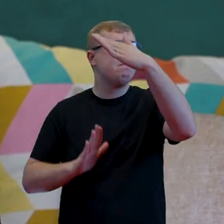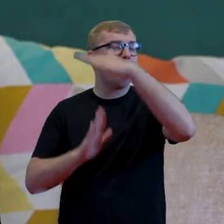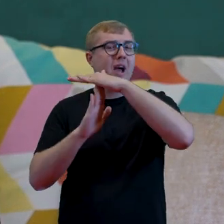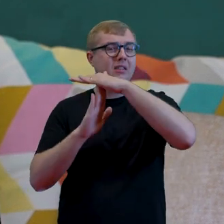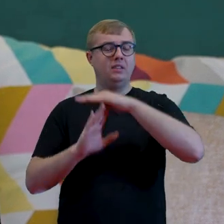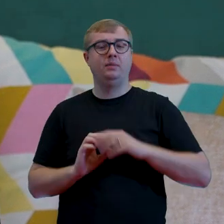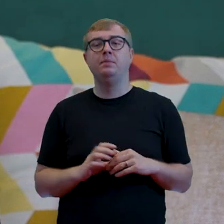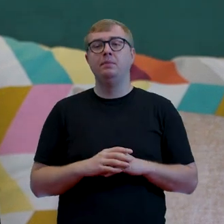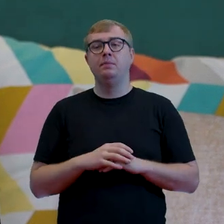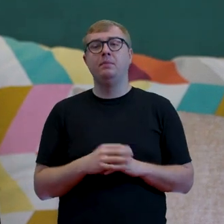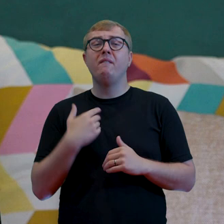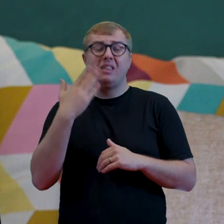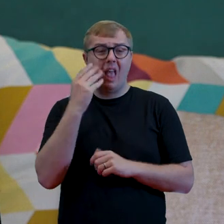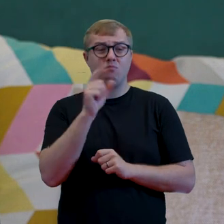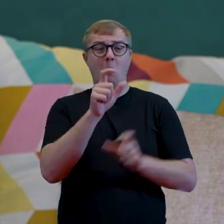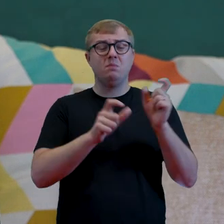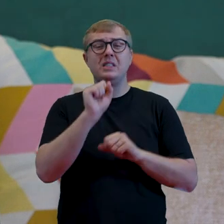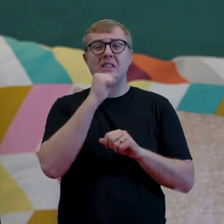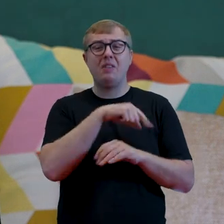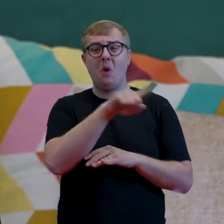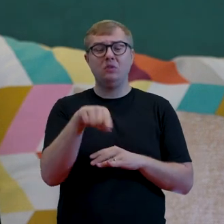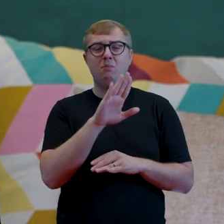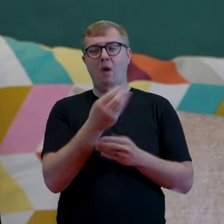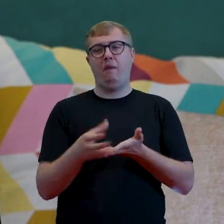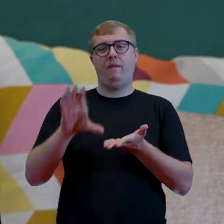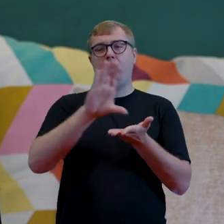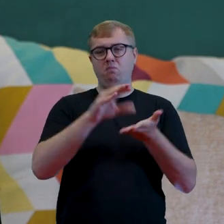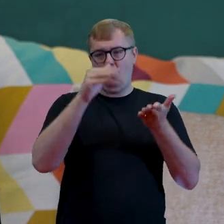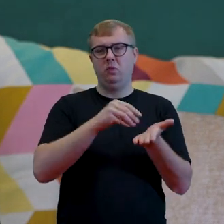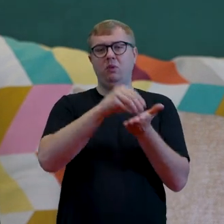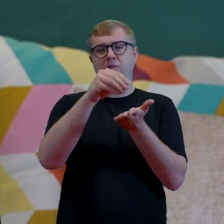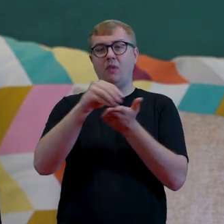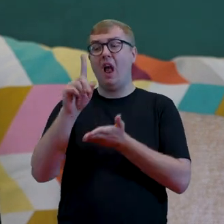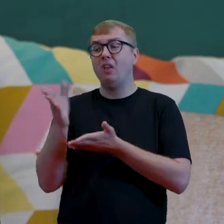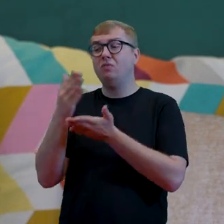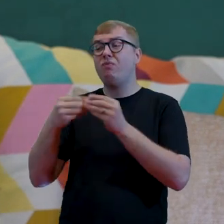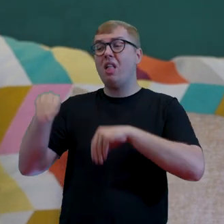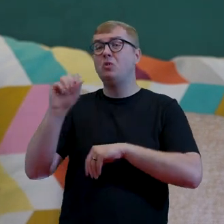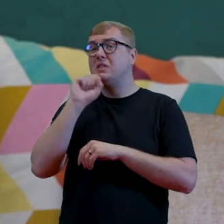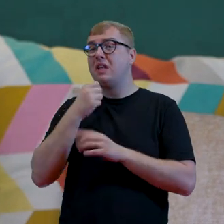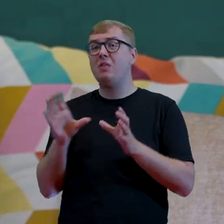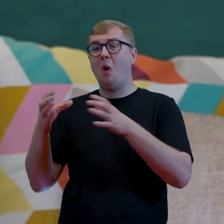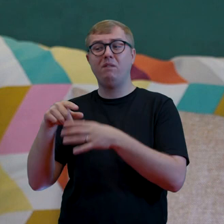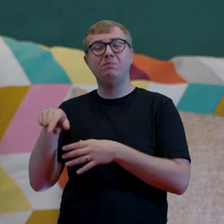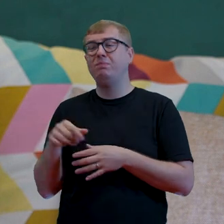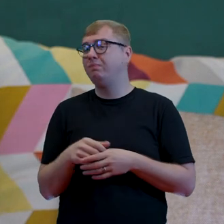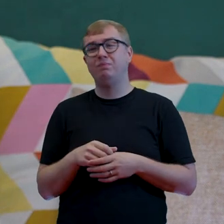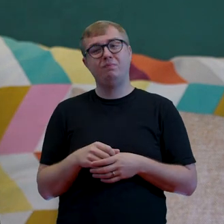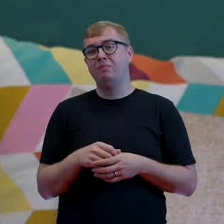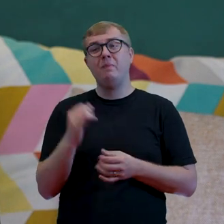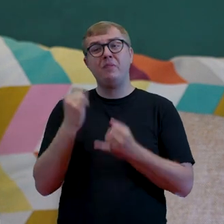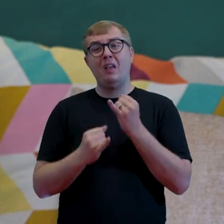już jest naprawdę przegub na granica Ja wiem że są seniorzy którzy mają bardzo dużo pieniędzy ale większość seniorów niestety